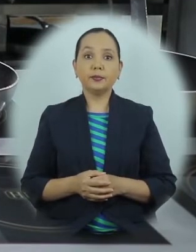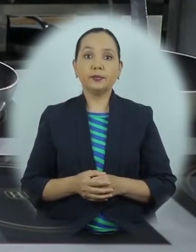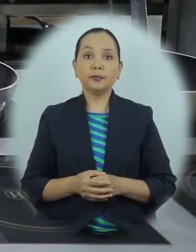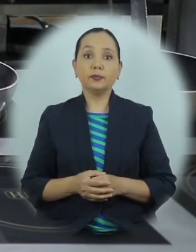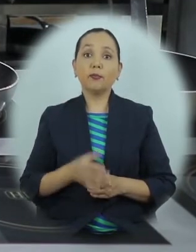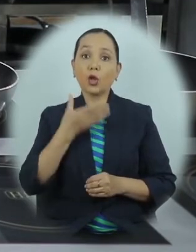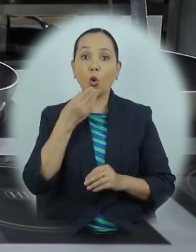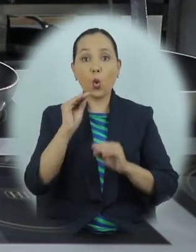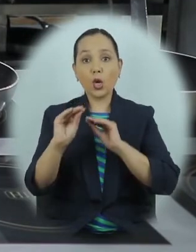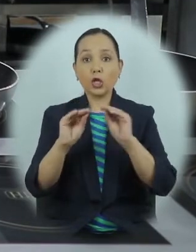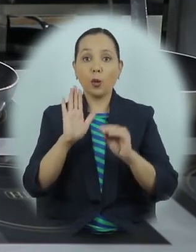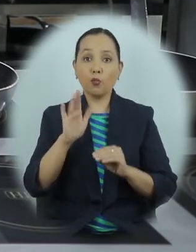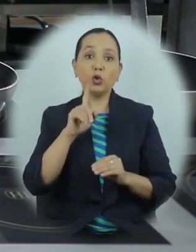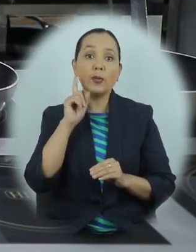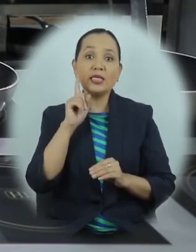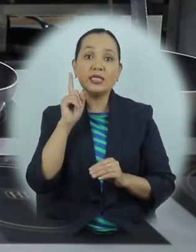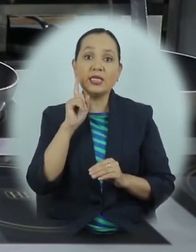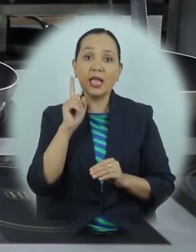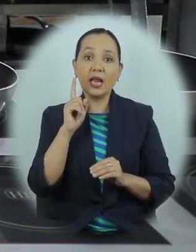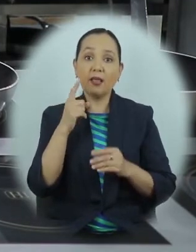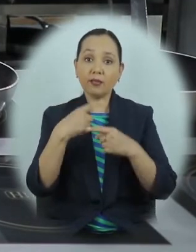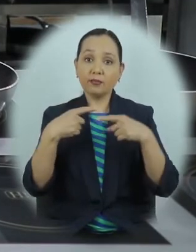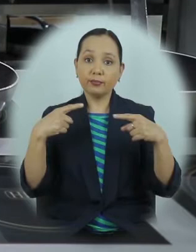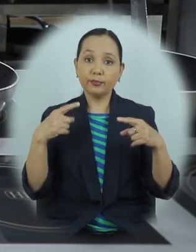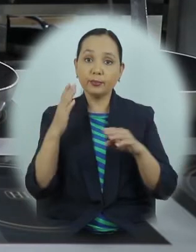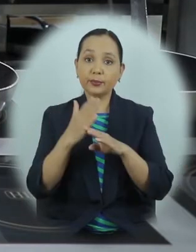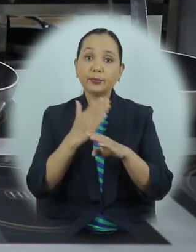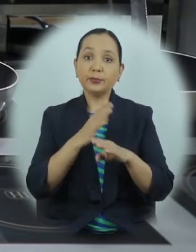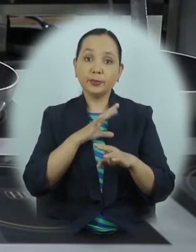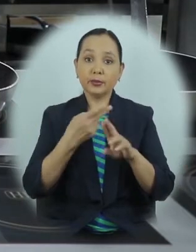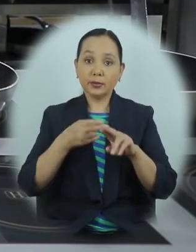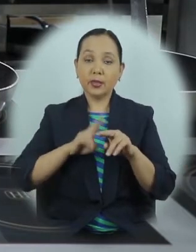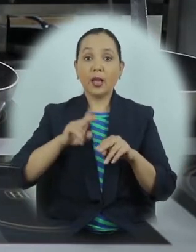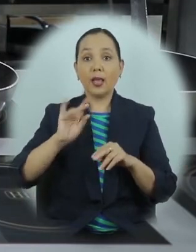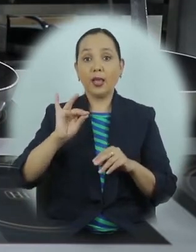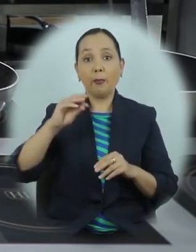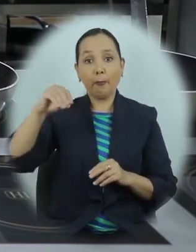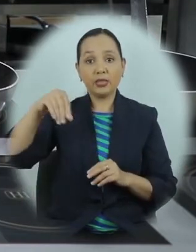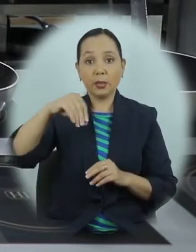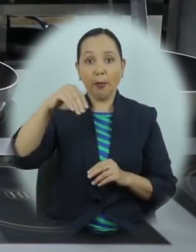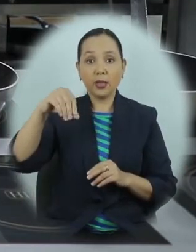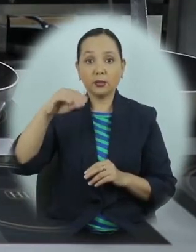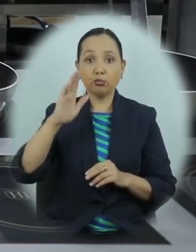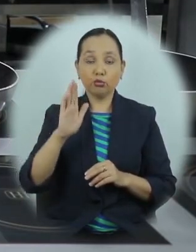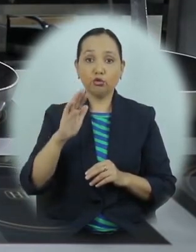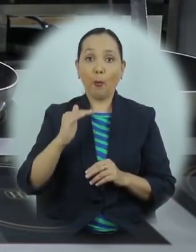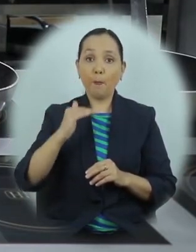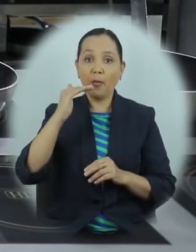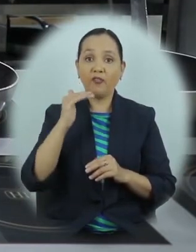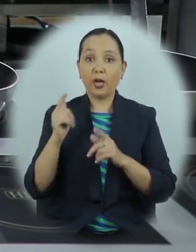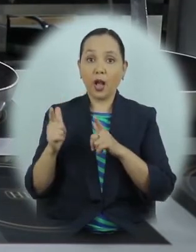украшать мы будем его зеленью и посыпать поверх